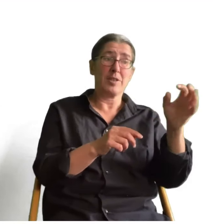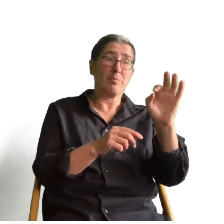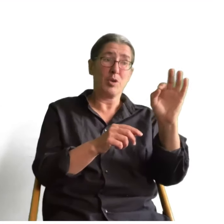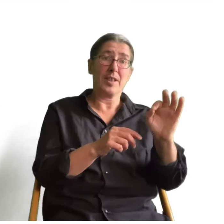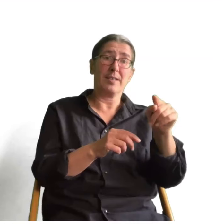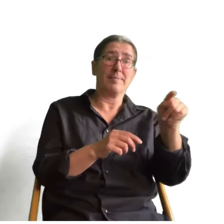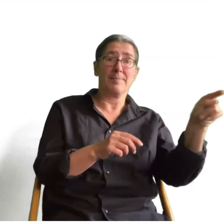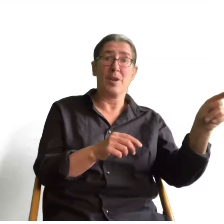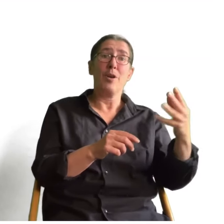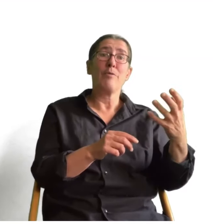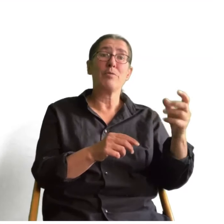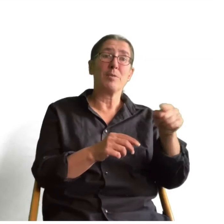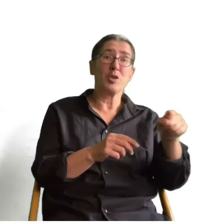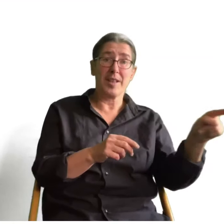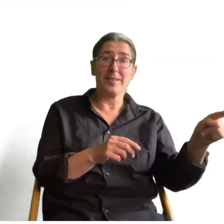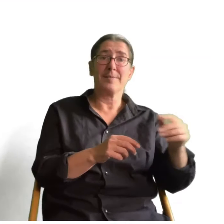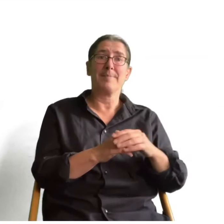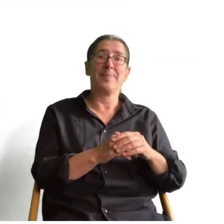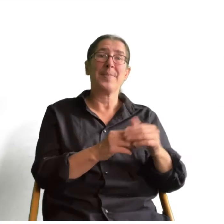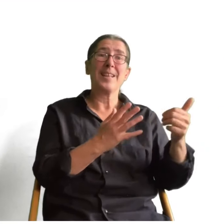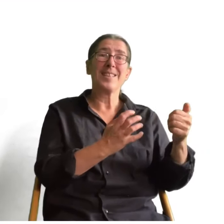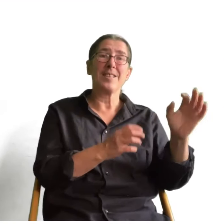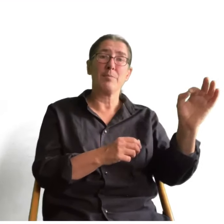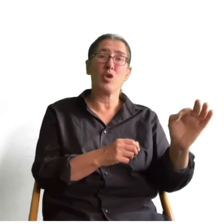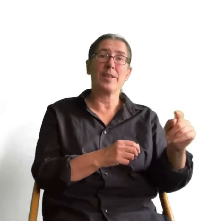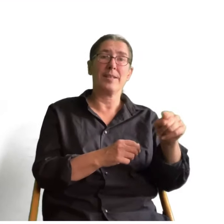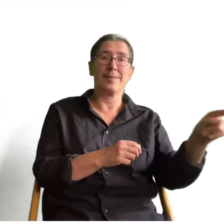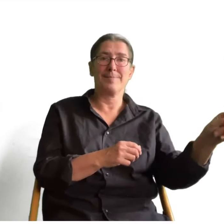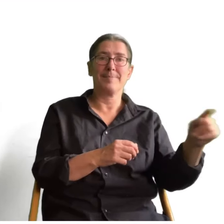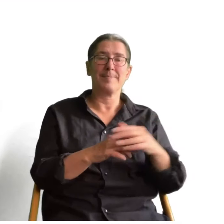30%, 40%, 50%,